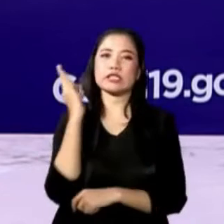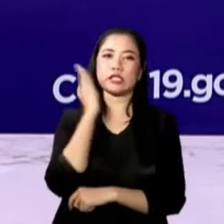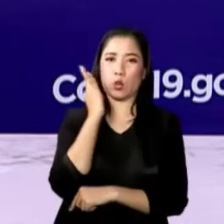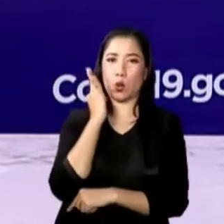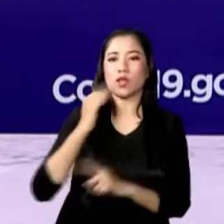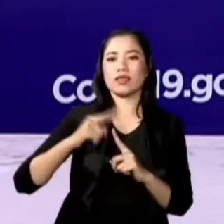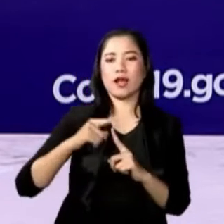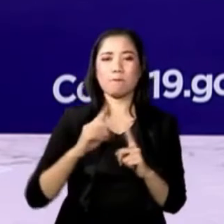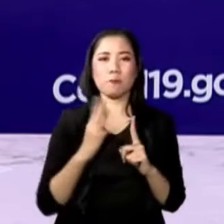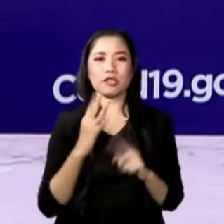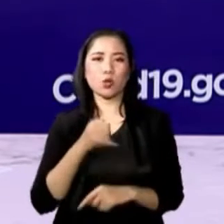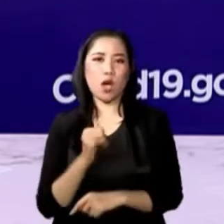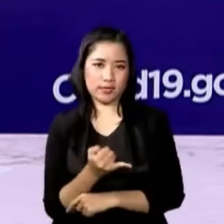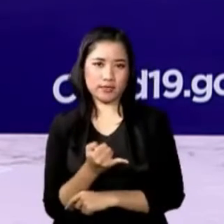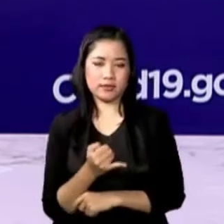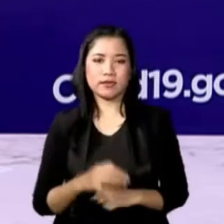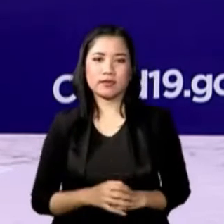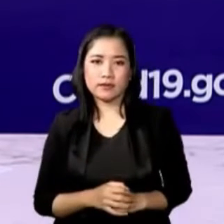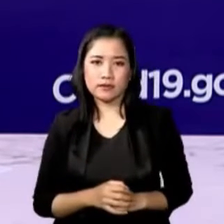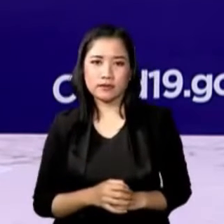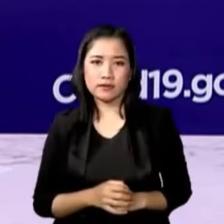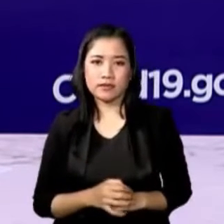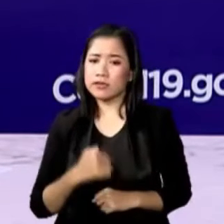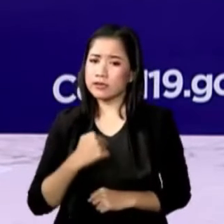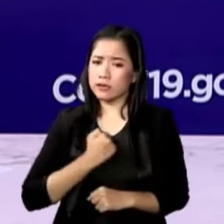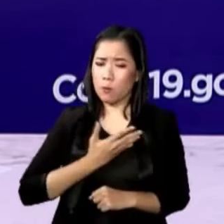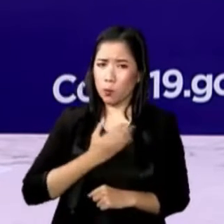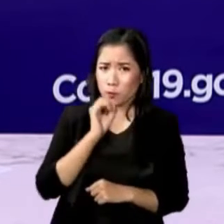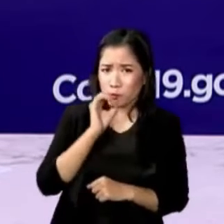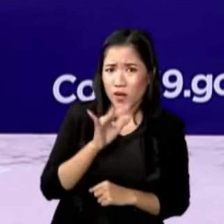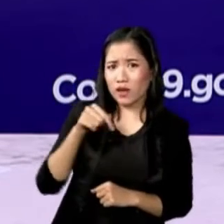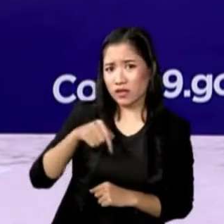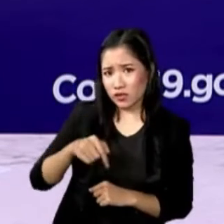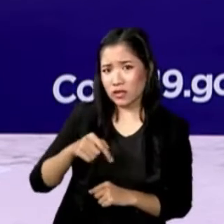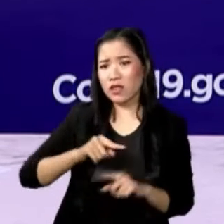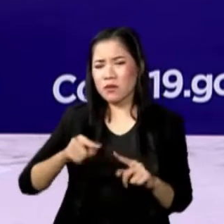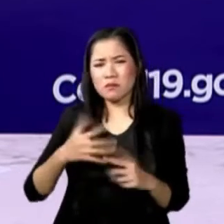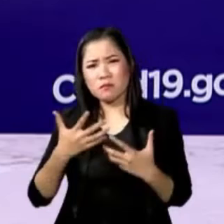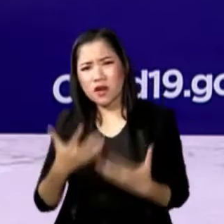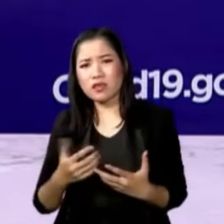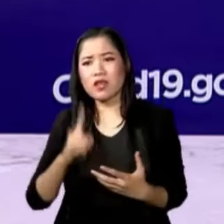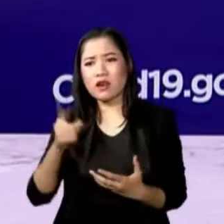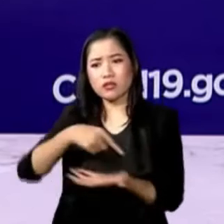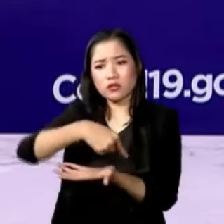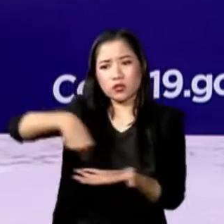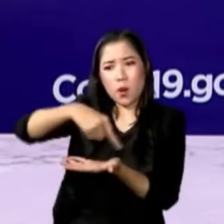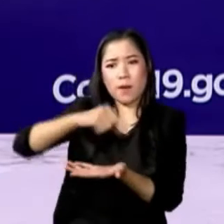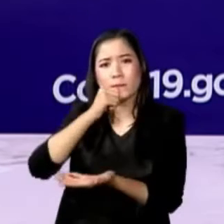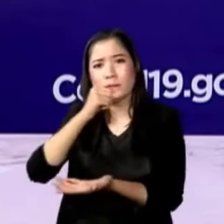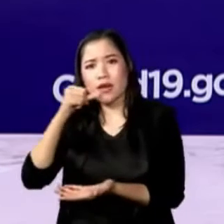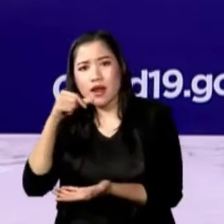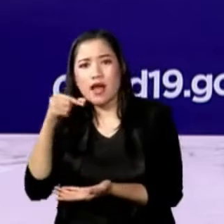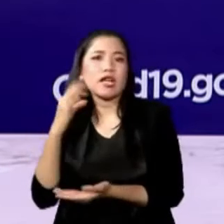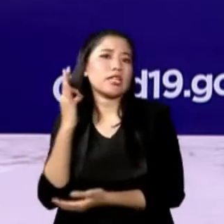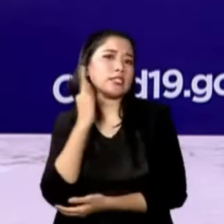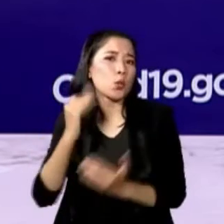2021. Sangat berat bagi saya untuk menyampaikan bahwa zona risiko tinggi atau zona merah di